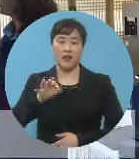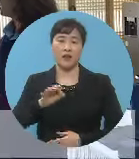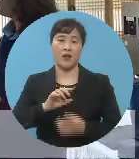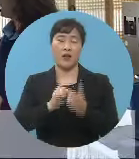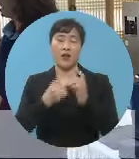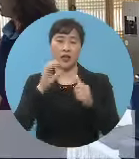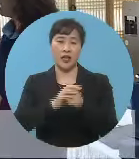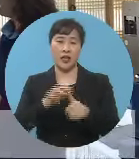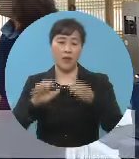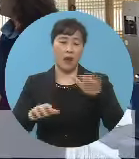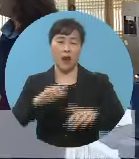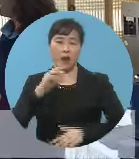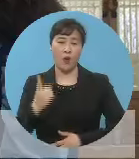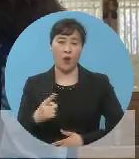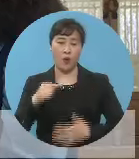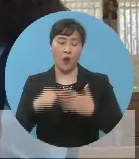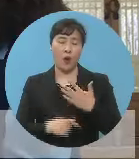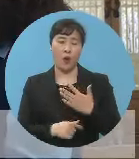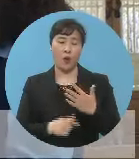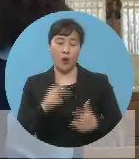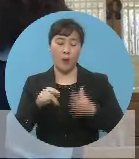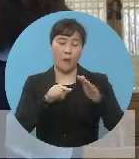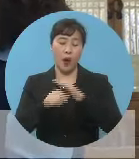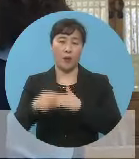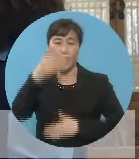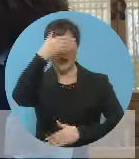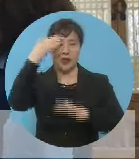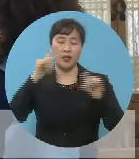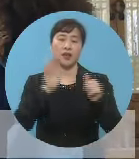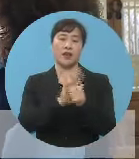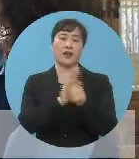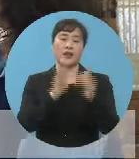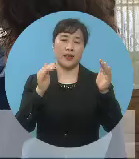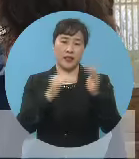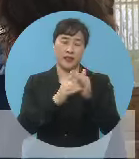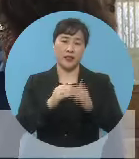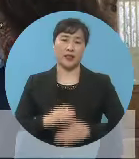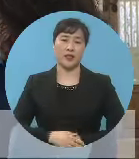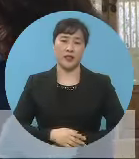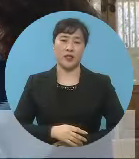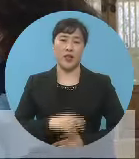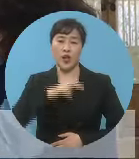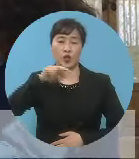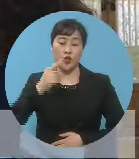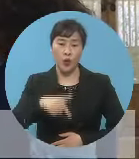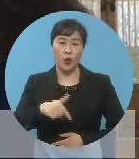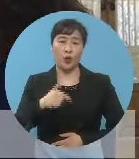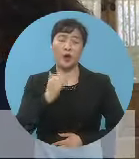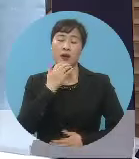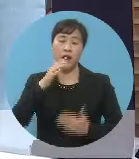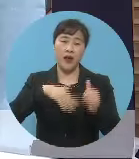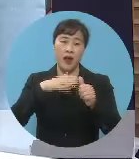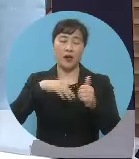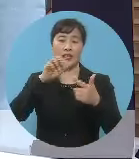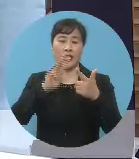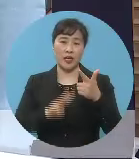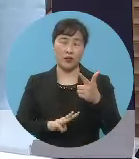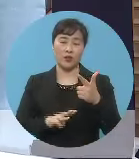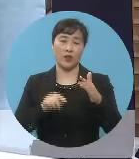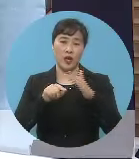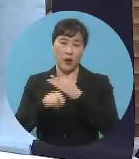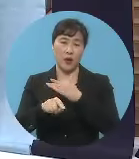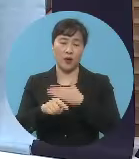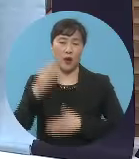이재영 권한대행은 마을로 프로젝트 사업장을 방문해 청년들을 격려했습니다. 쪽 염색의 명맥을 잇고 있는